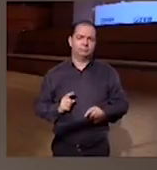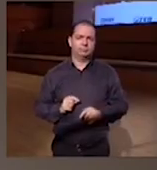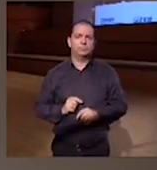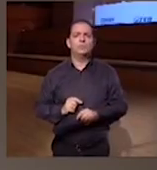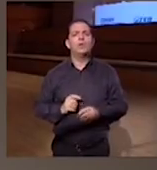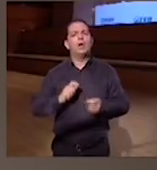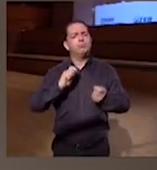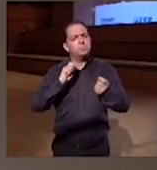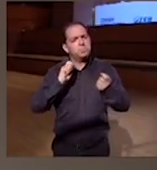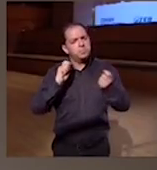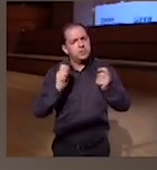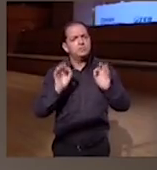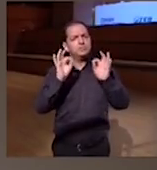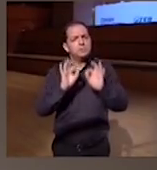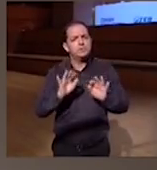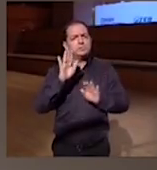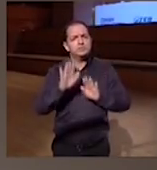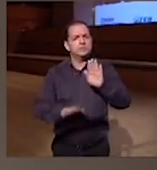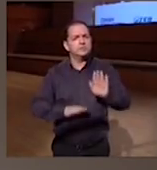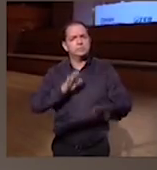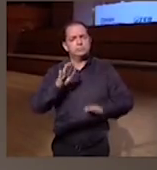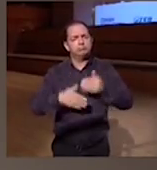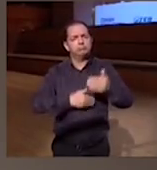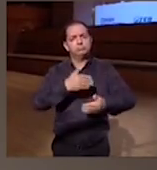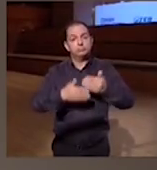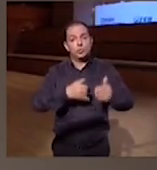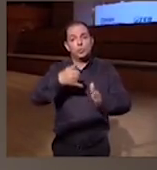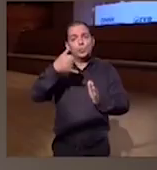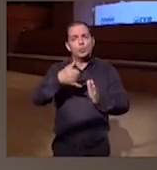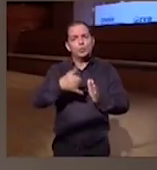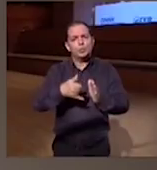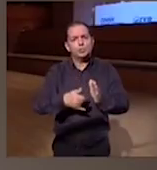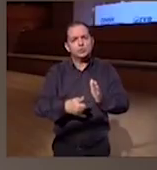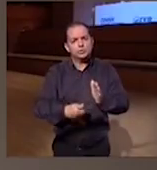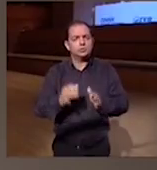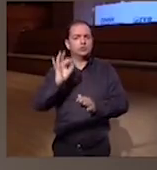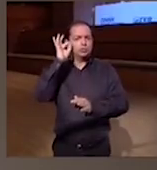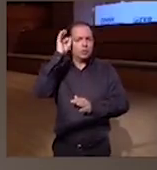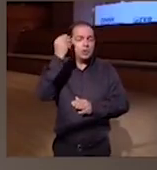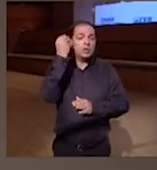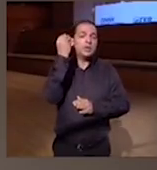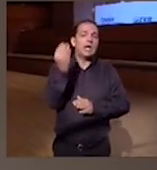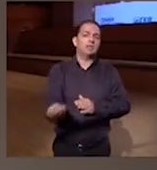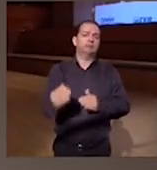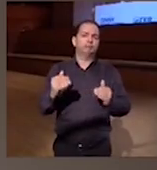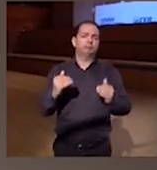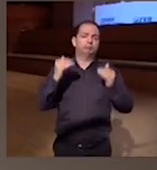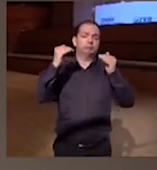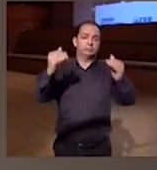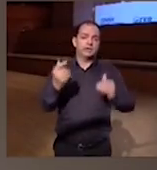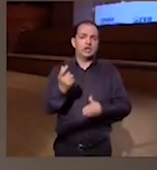αλλαγές θα έρχονται βήμα το βήμα και θα είναι ουσιαστικές και θα είναι προς το καλύτερο τόσο για την